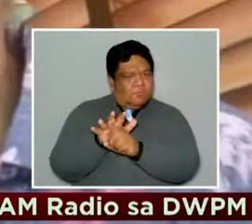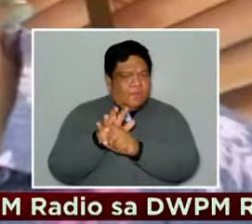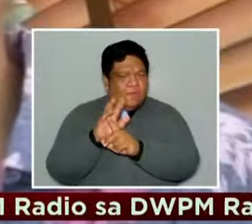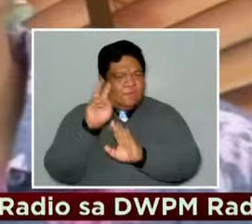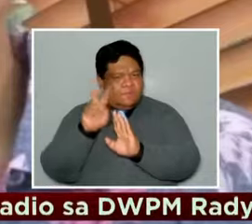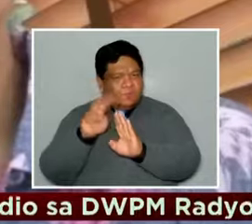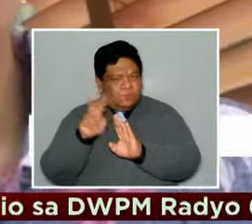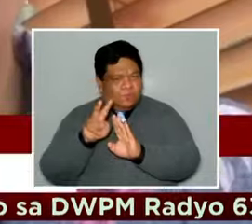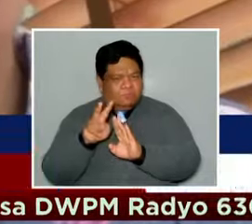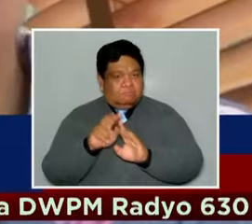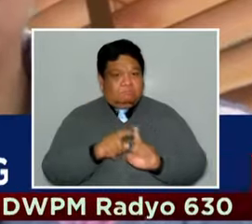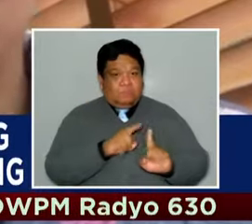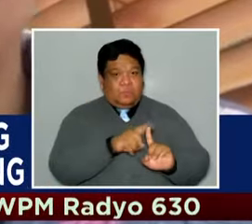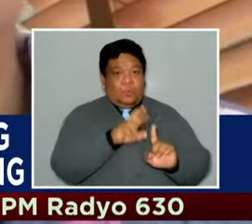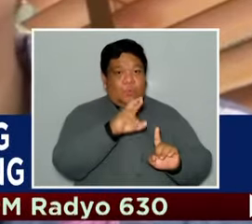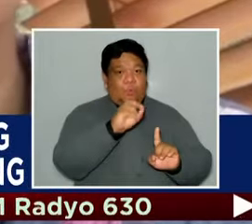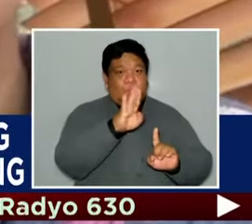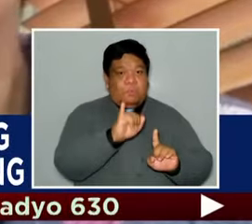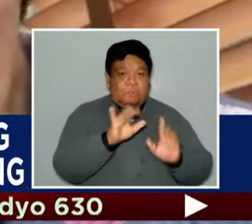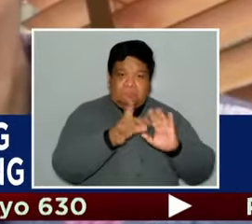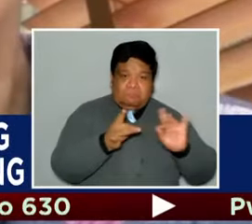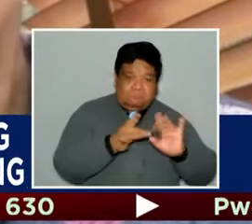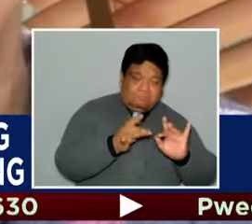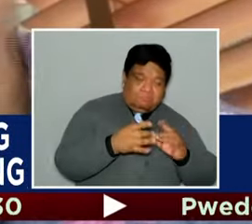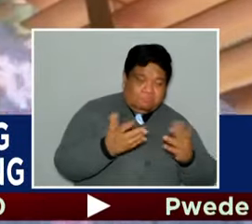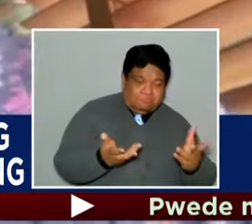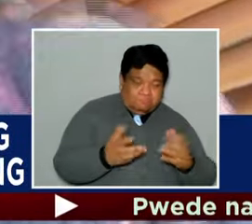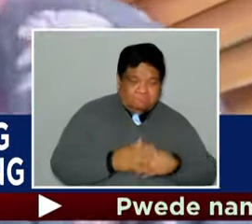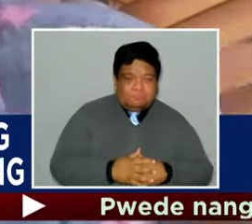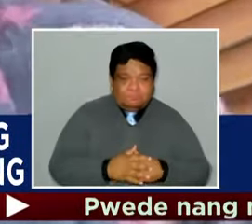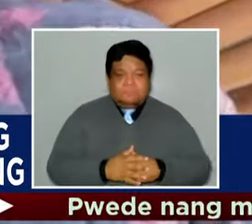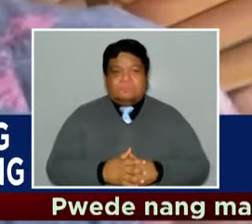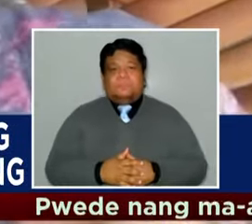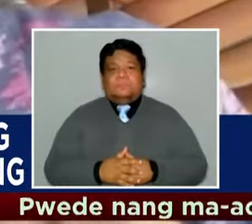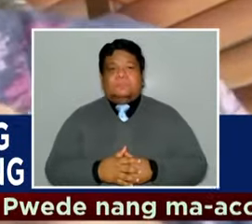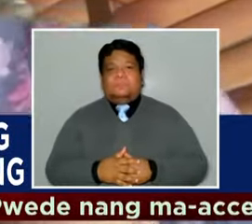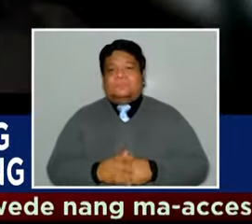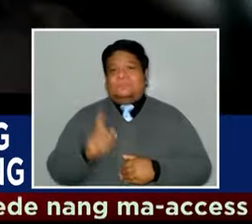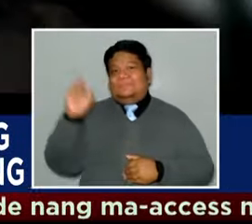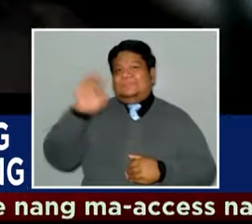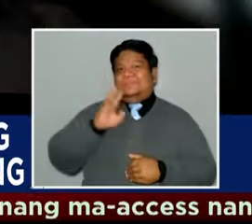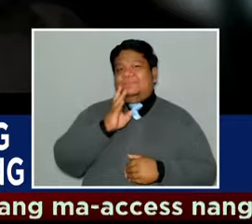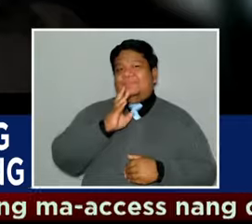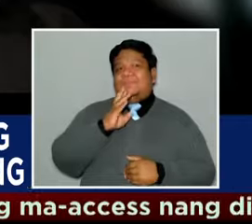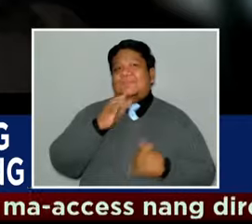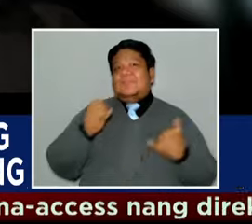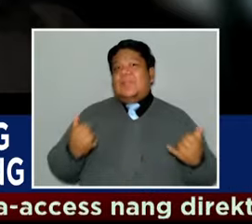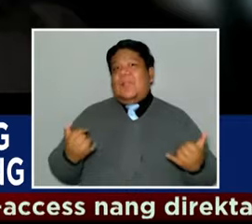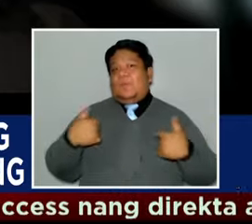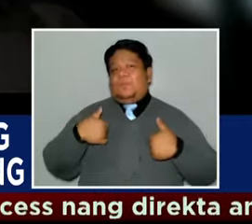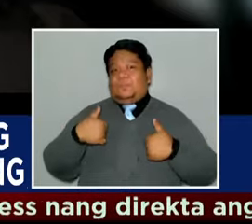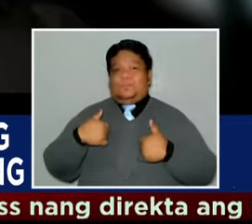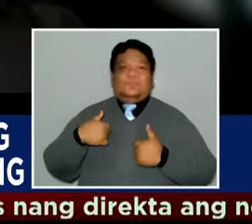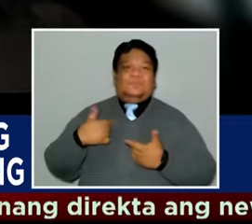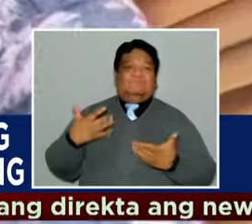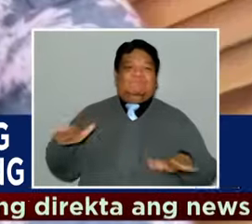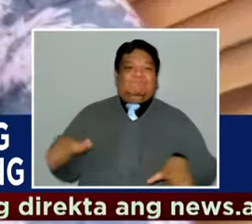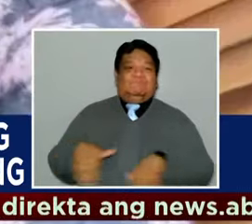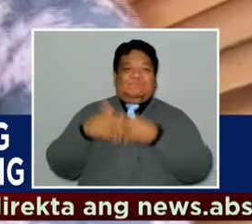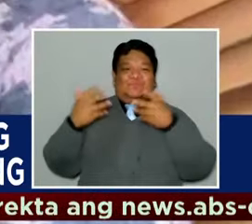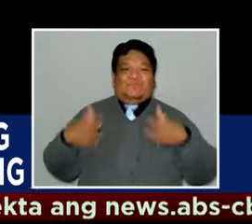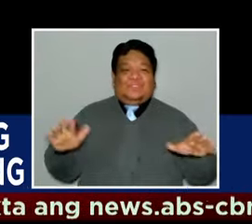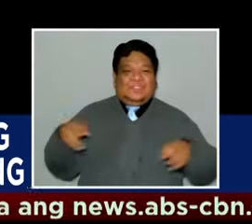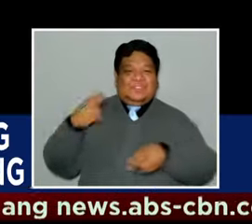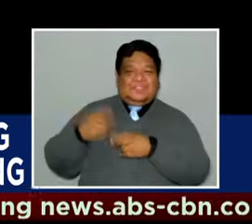I'm not sanay pa na Mrs. Domingo na pala ako. Right. I think I'm Mr. Pineda more. On a high pa sa saya sina Robbie at